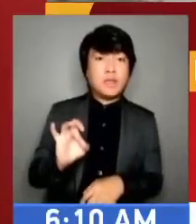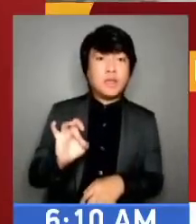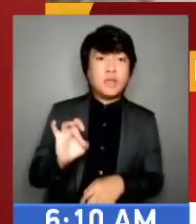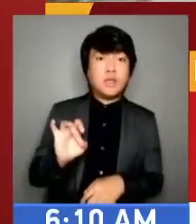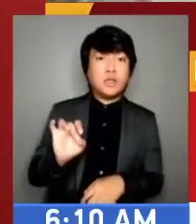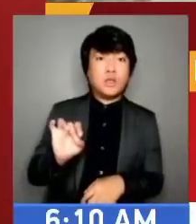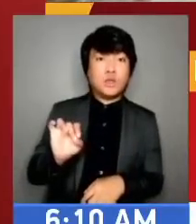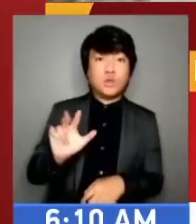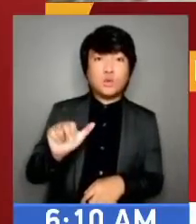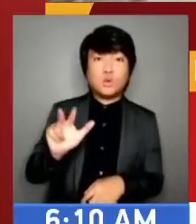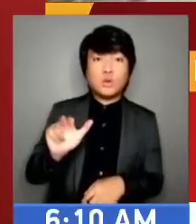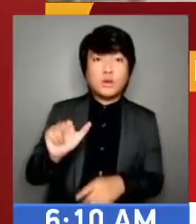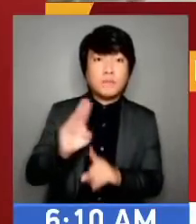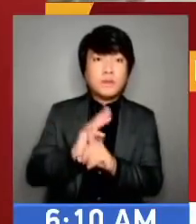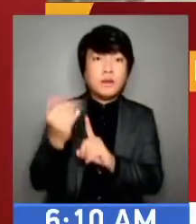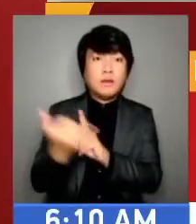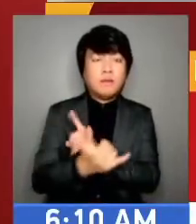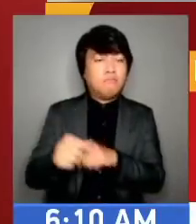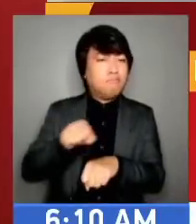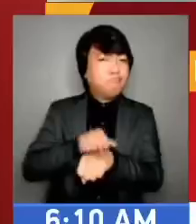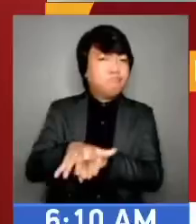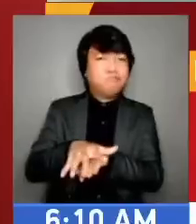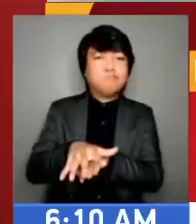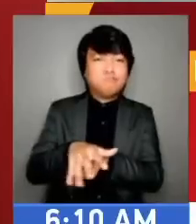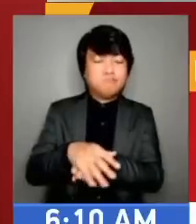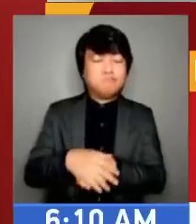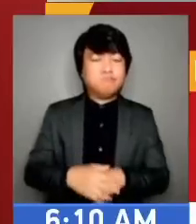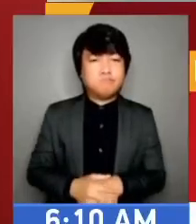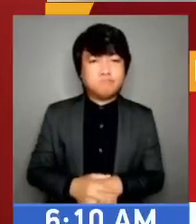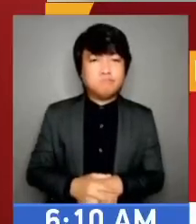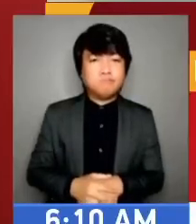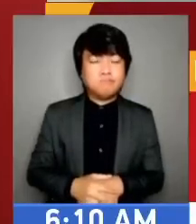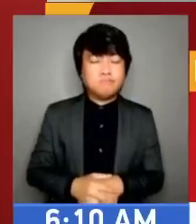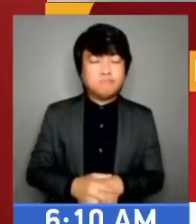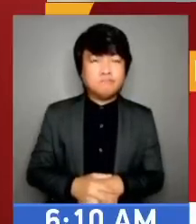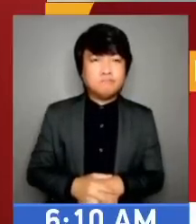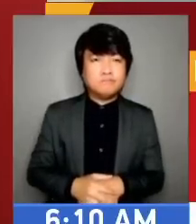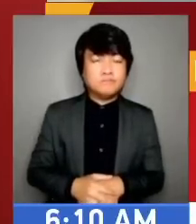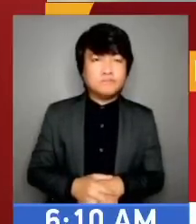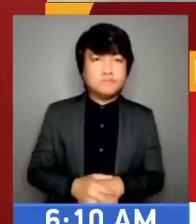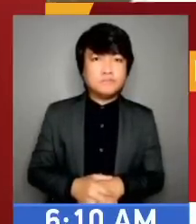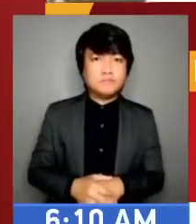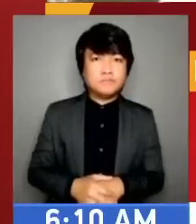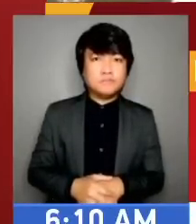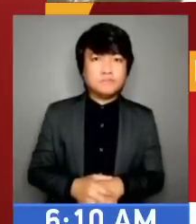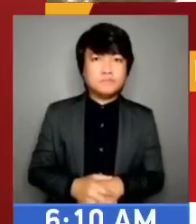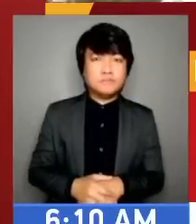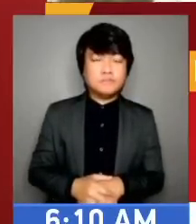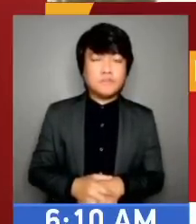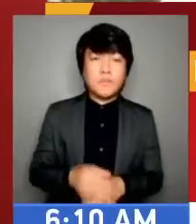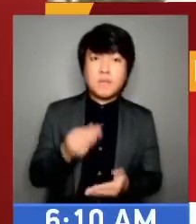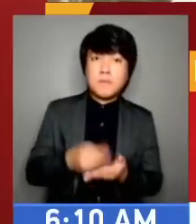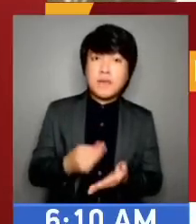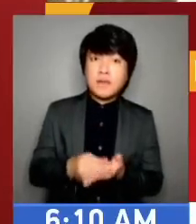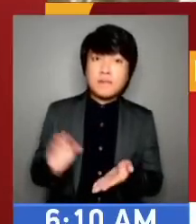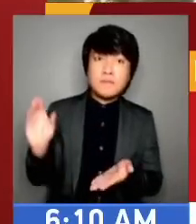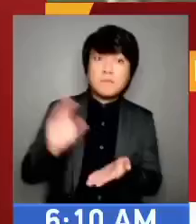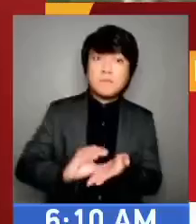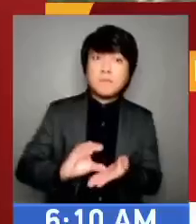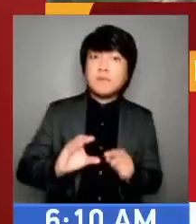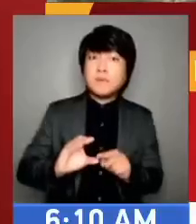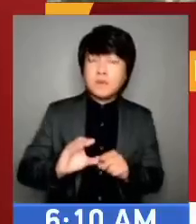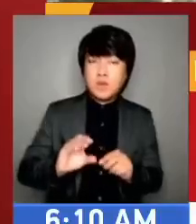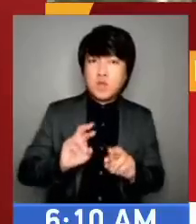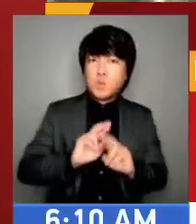affected natin. Mm-hmm. But then, yung ating naman pong pondo, yung ating naman pong readiness, hindi naman